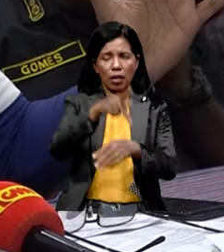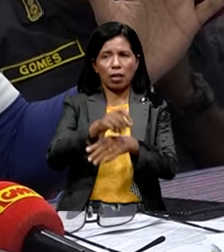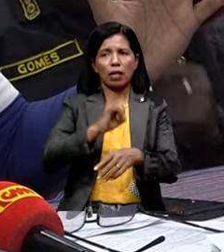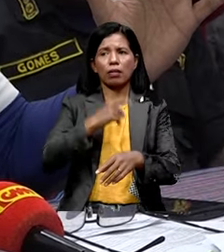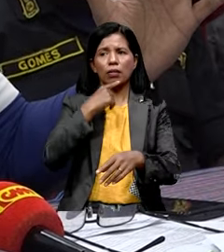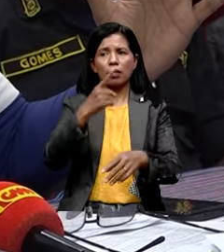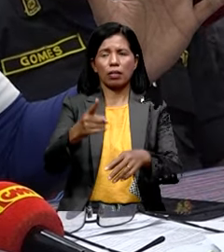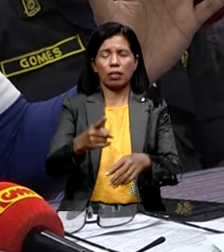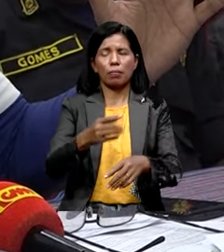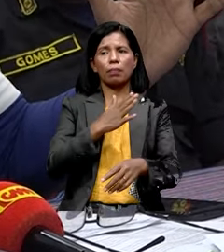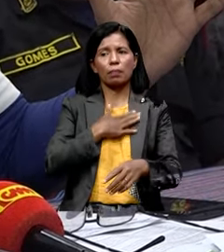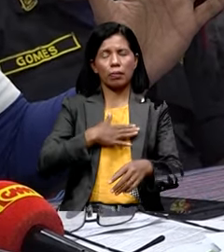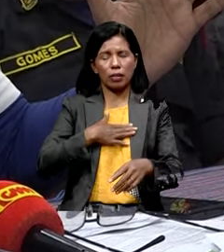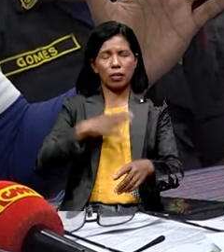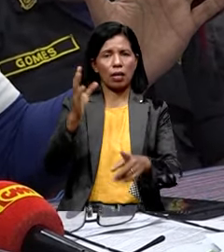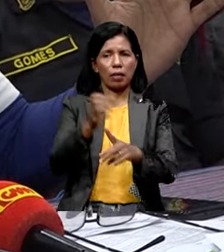delete.